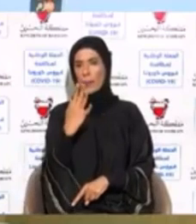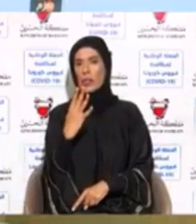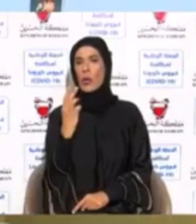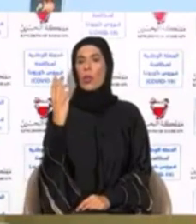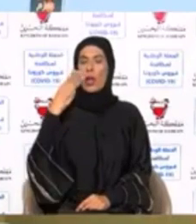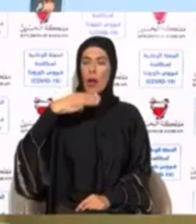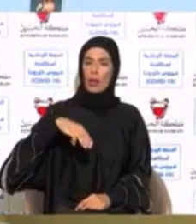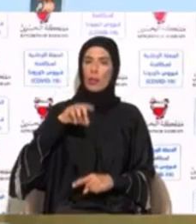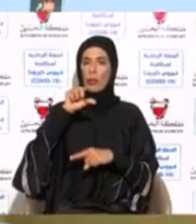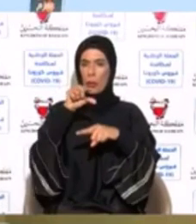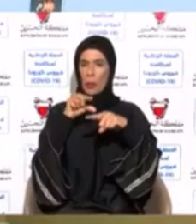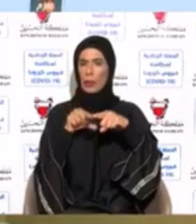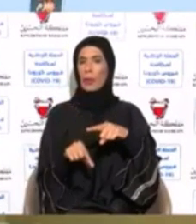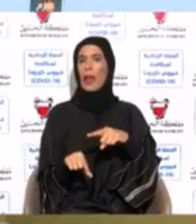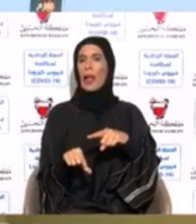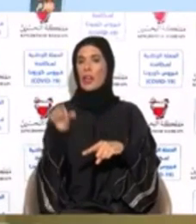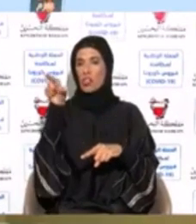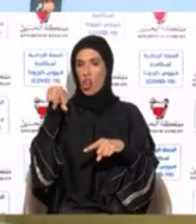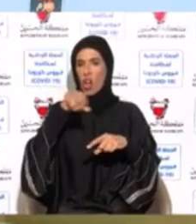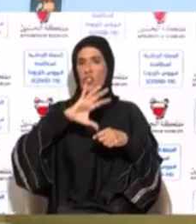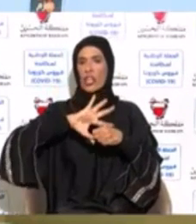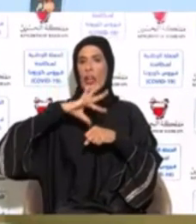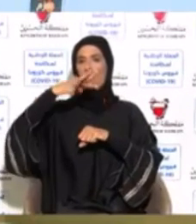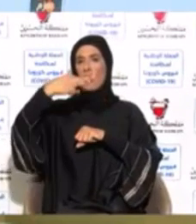0.35% من الحالات القائمة.